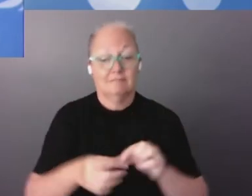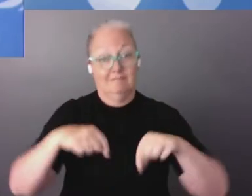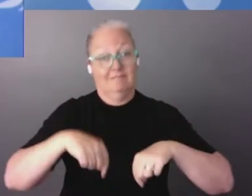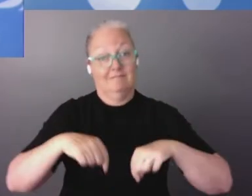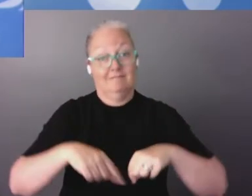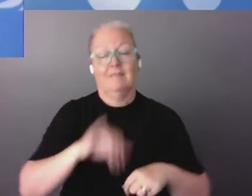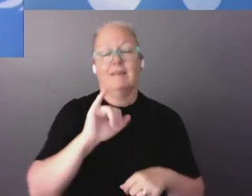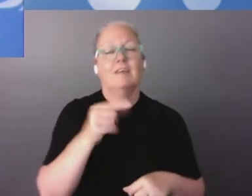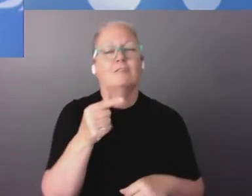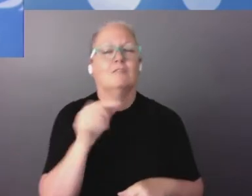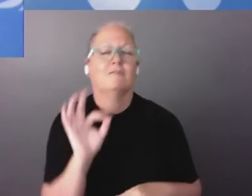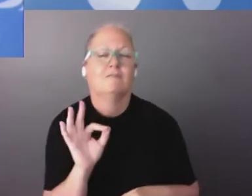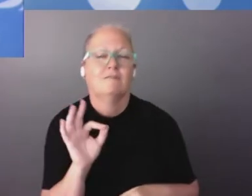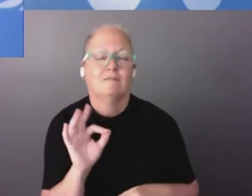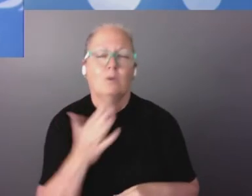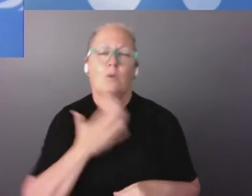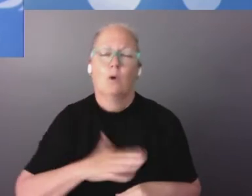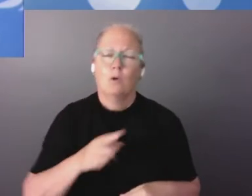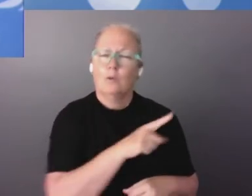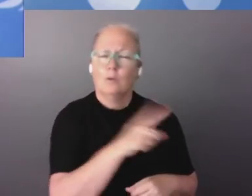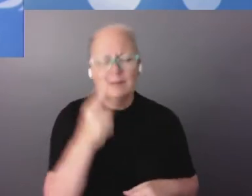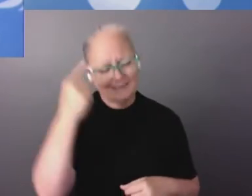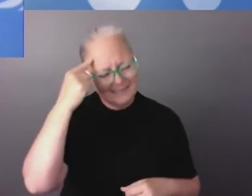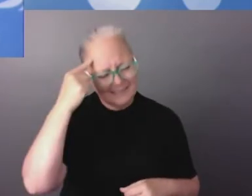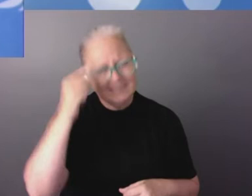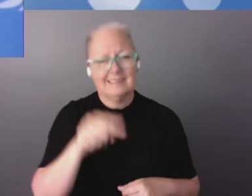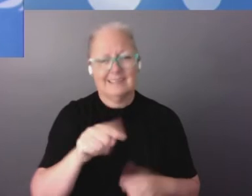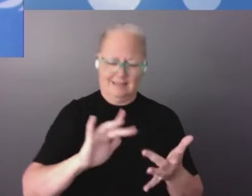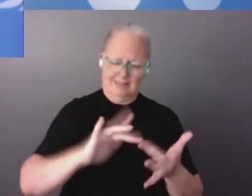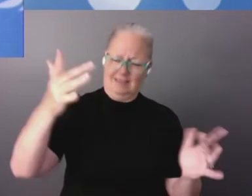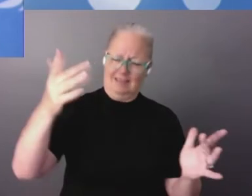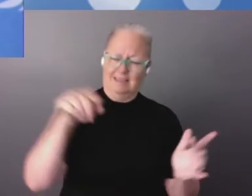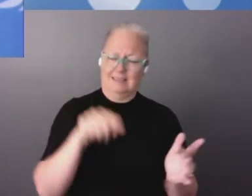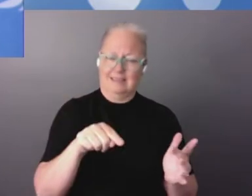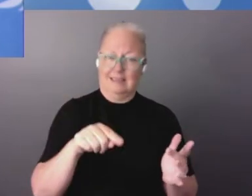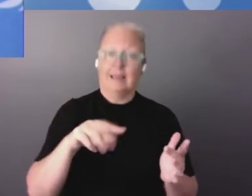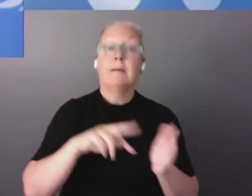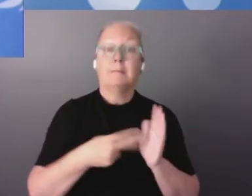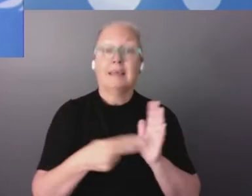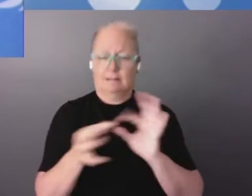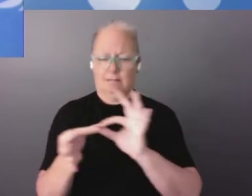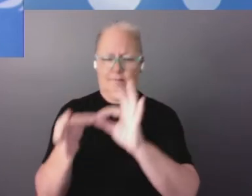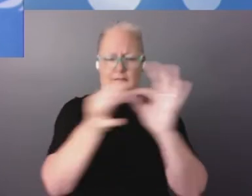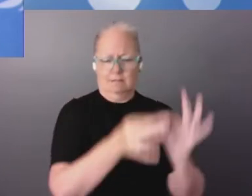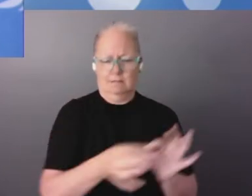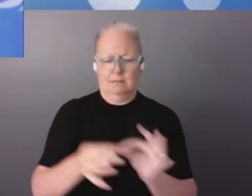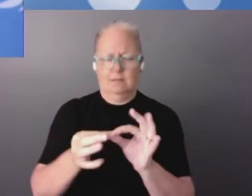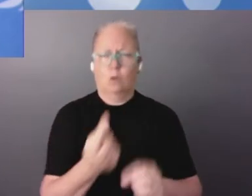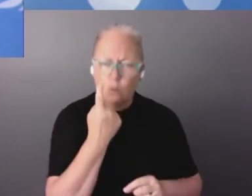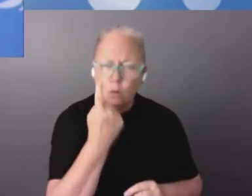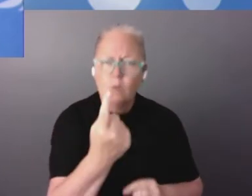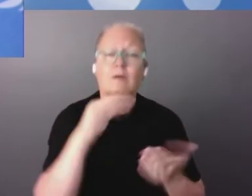على العضوية البولندية في اتحاد الدولي للاتصالات. هذا الإصدار للمؤتمر